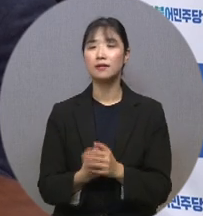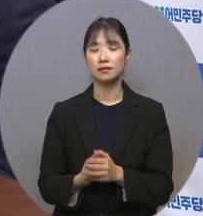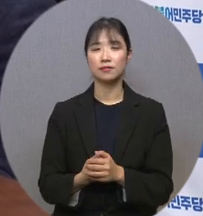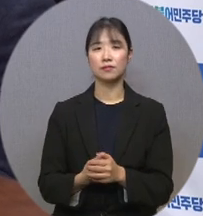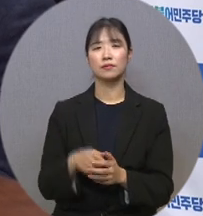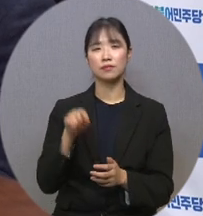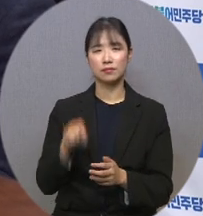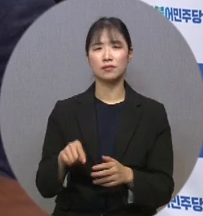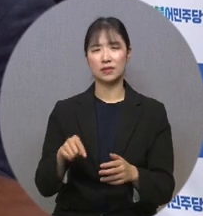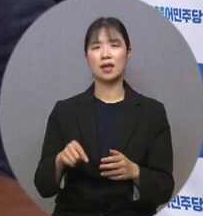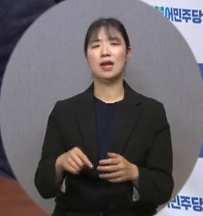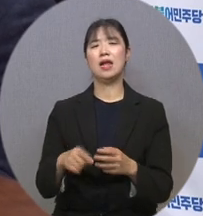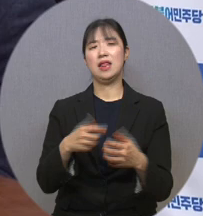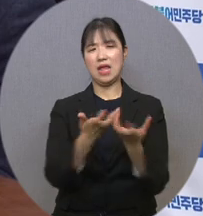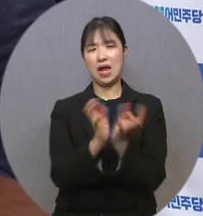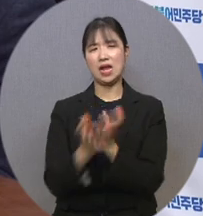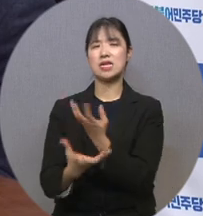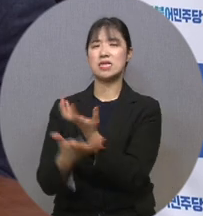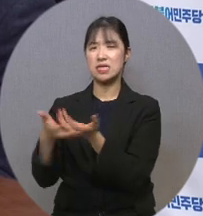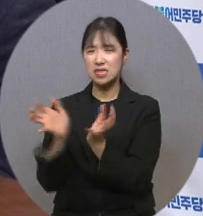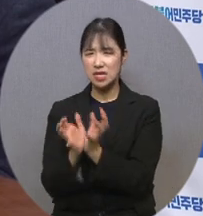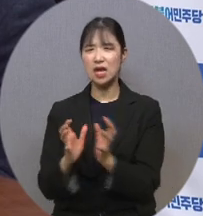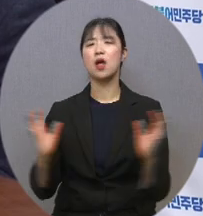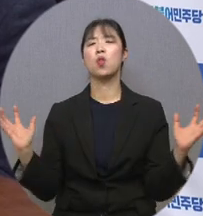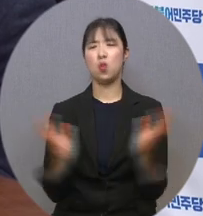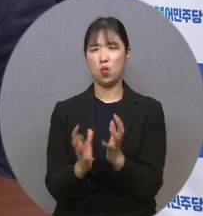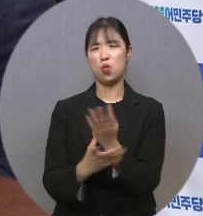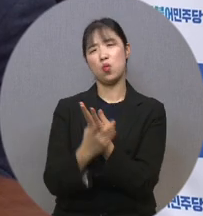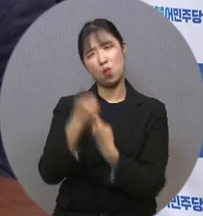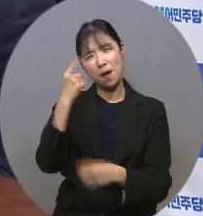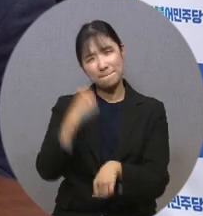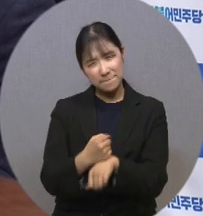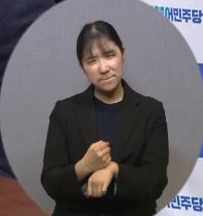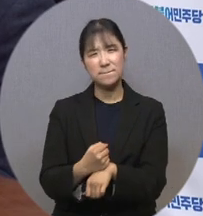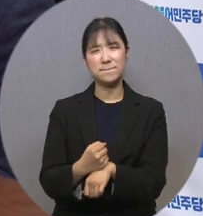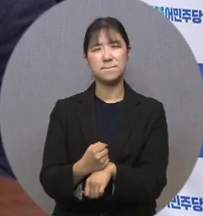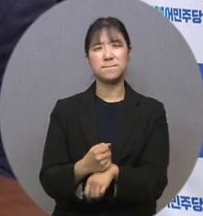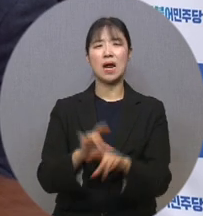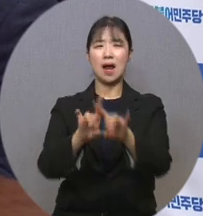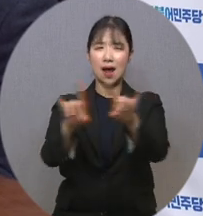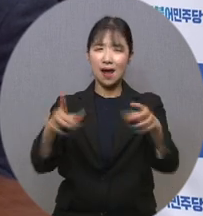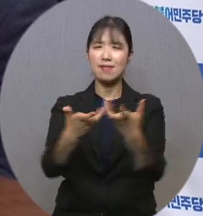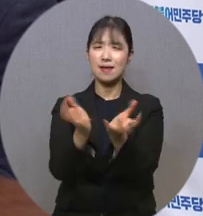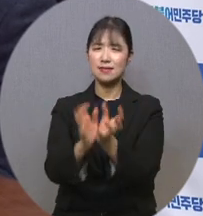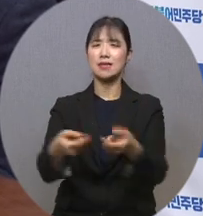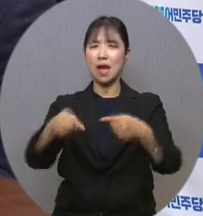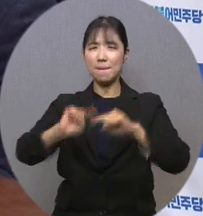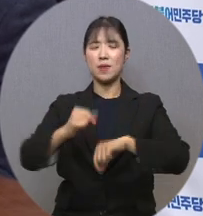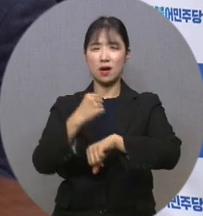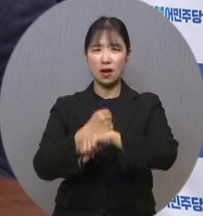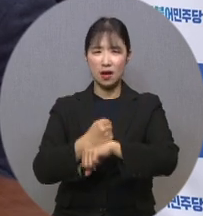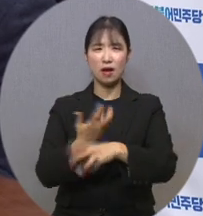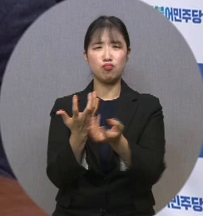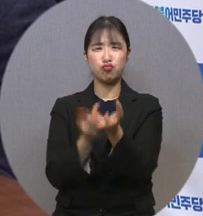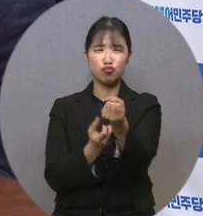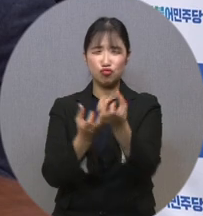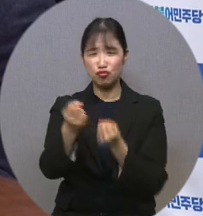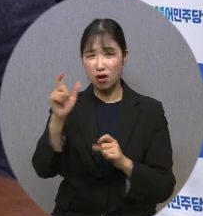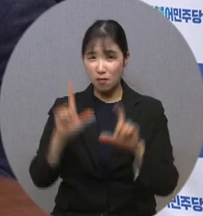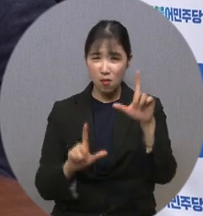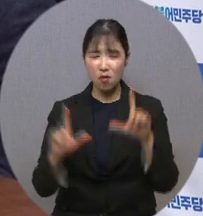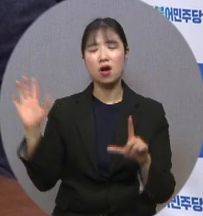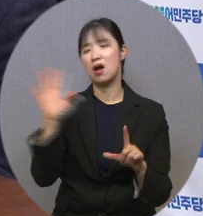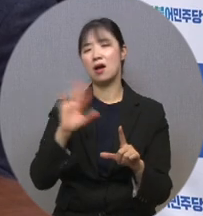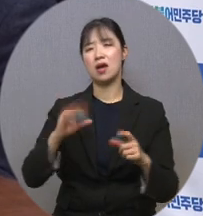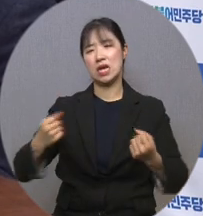네네. 그 두 다 단체를 통합시켜서 협의회를 하든 각 단체에 참여를 해서 그 단체들이 분열된 모습을 보이지